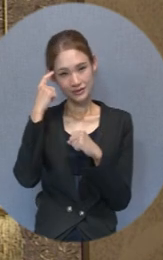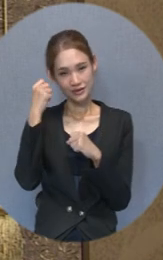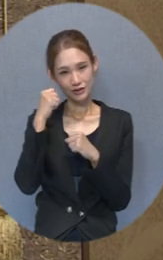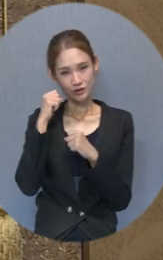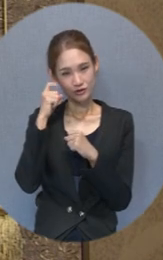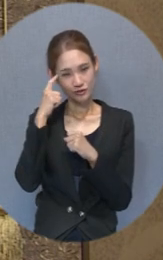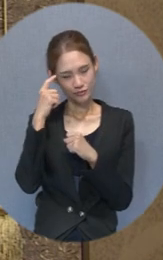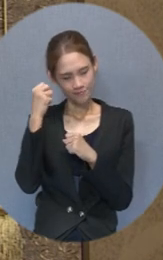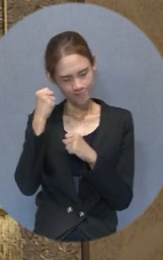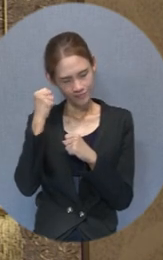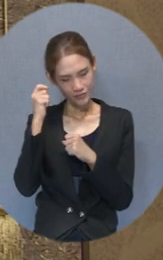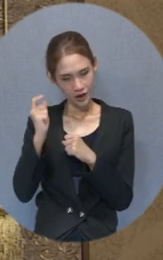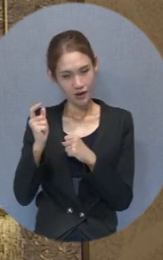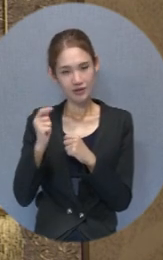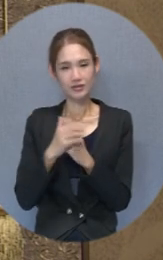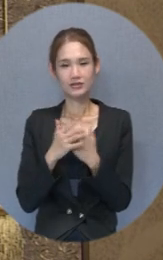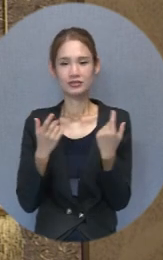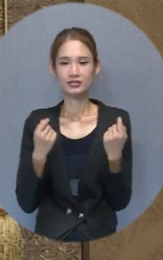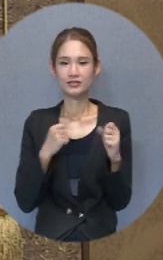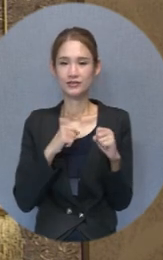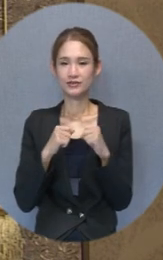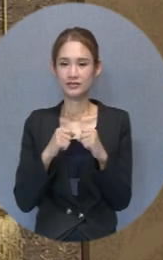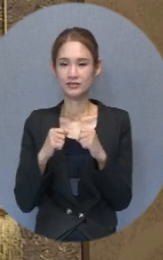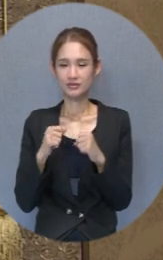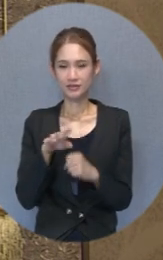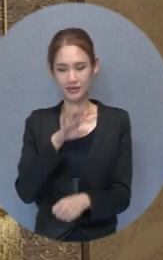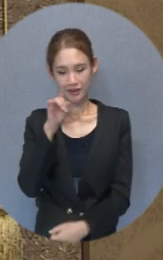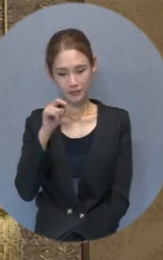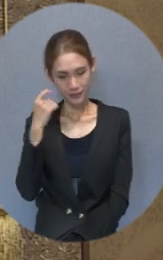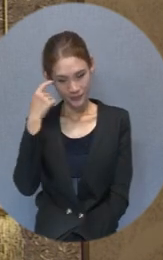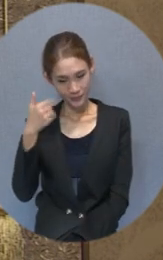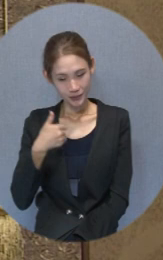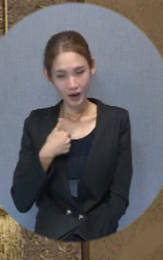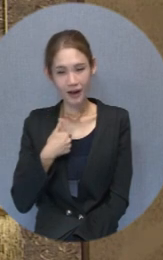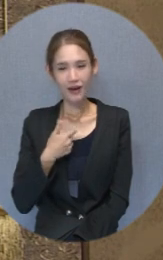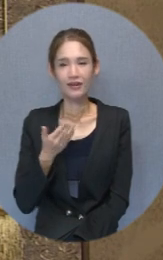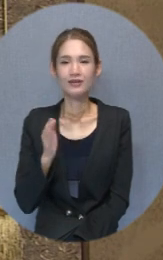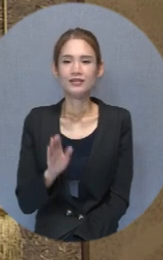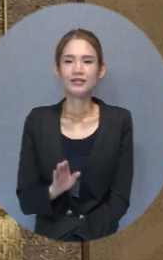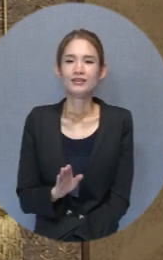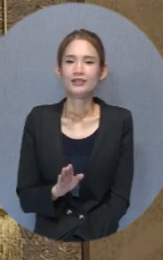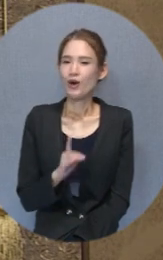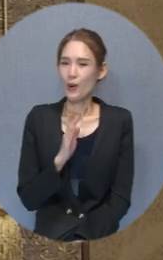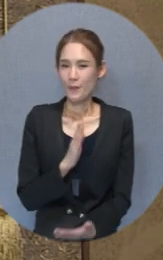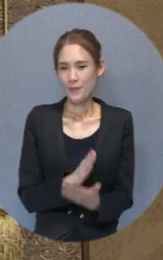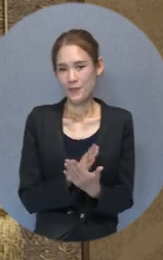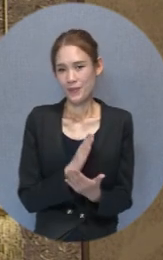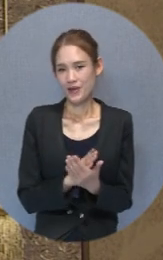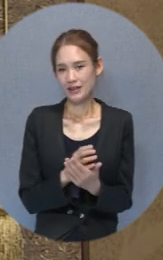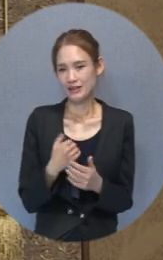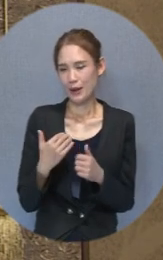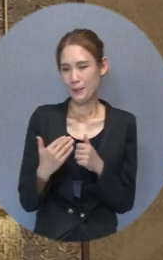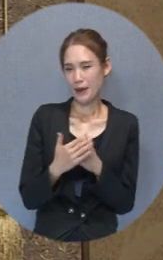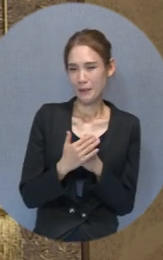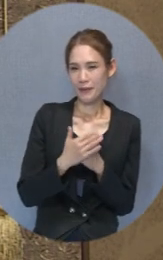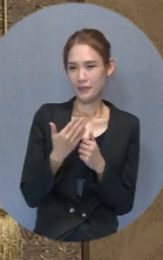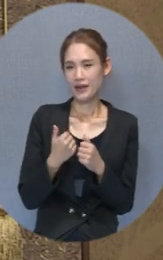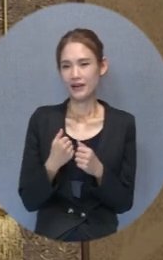투철하고 그래서 이제 이런 활동을 하나? 이렇게 생각하시는데 그게 그것보다 약간 떠밀려서 하는 것도